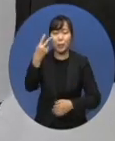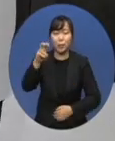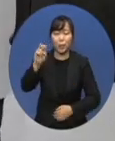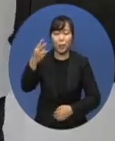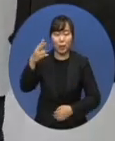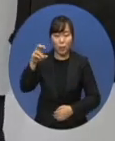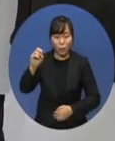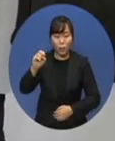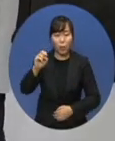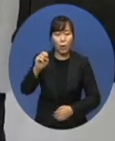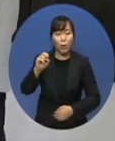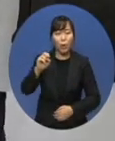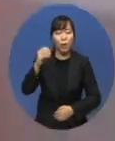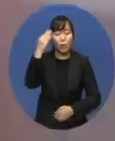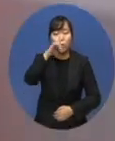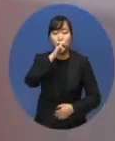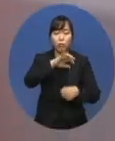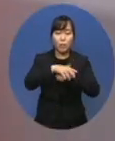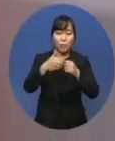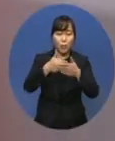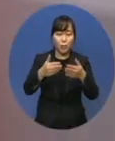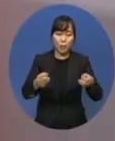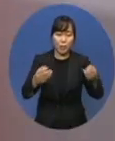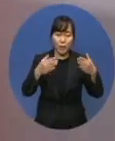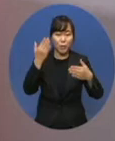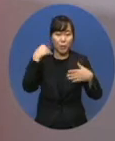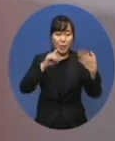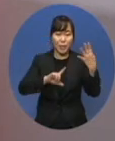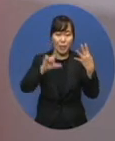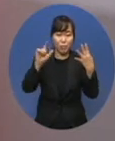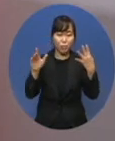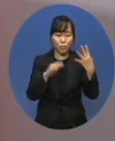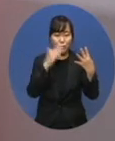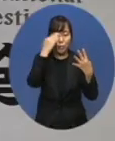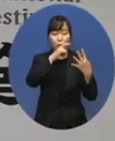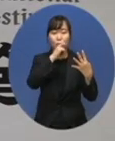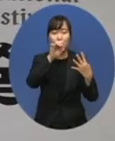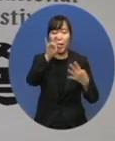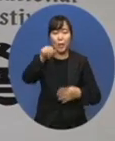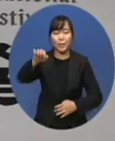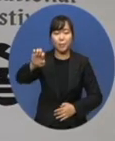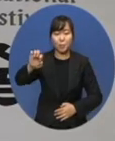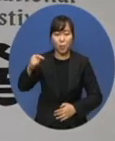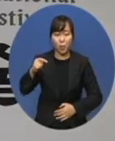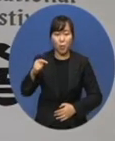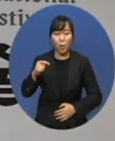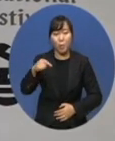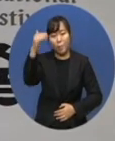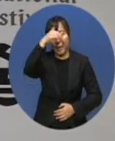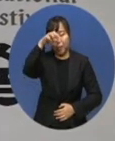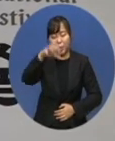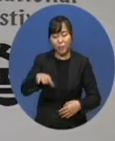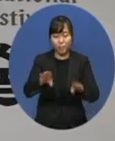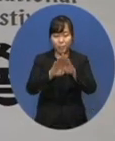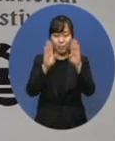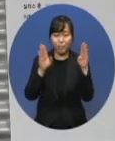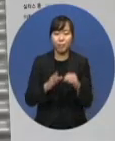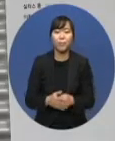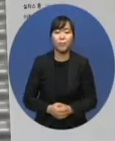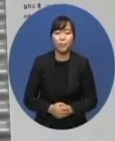2020 여수국제미술제가 지난 4일부터 여수 엑스포 박람회장에서 열리고 있습니다.